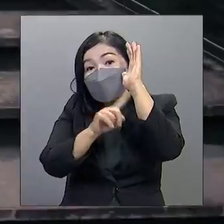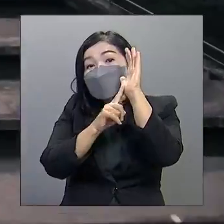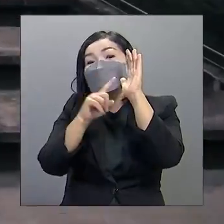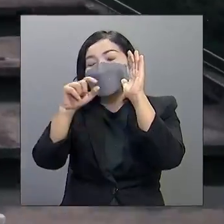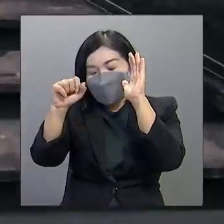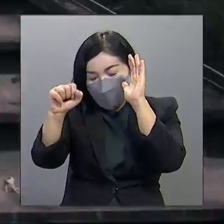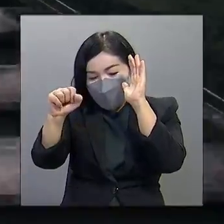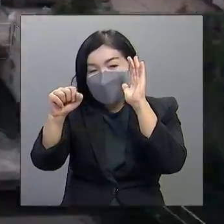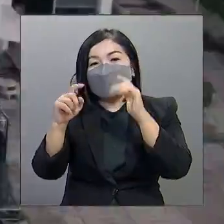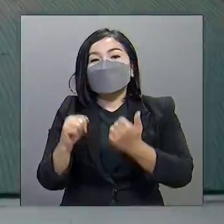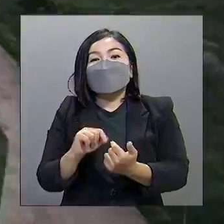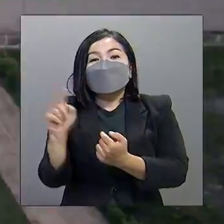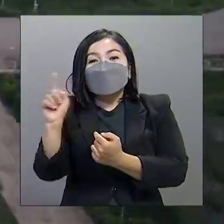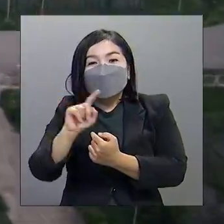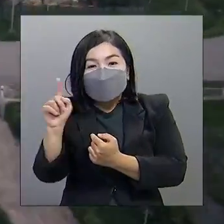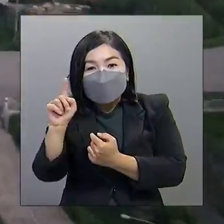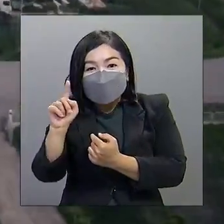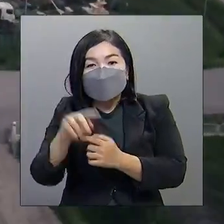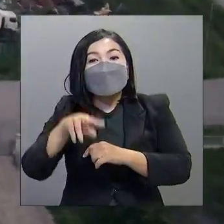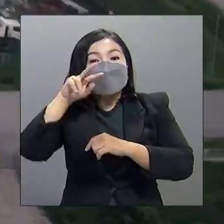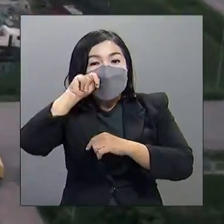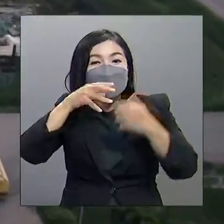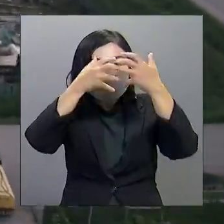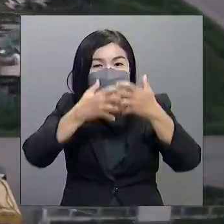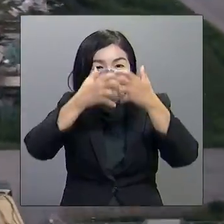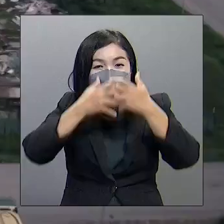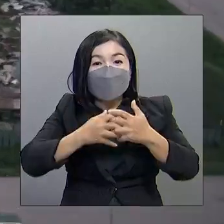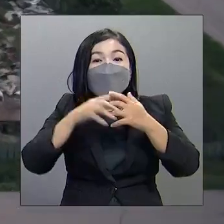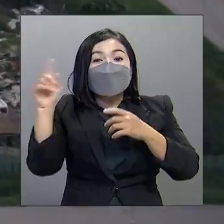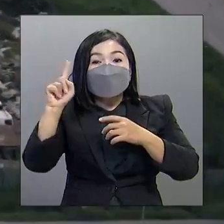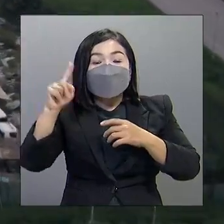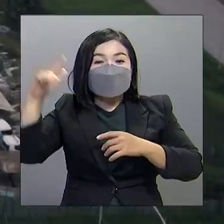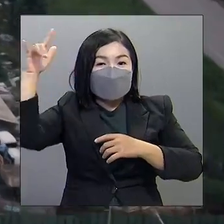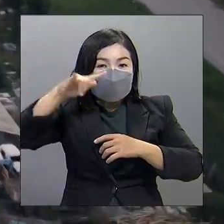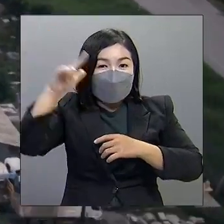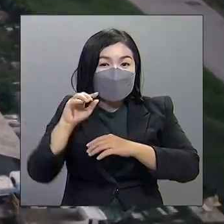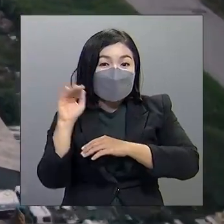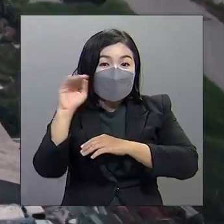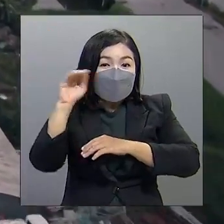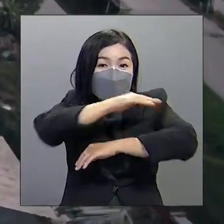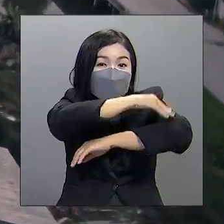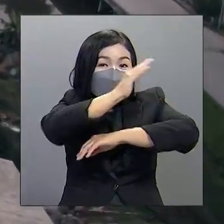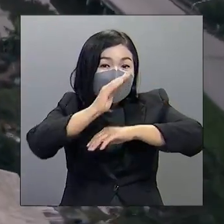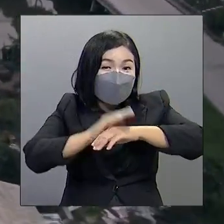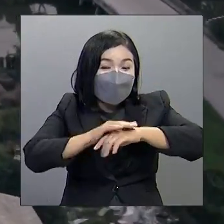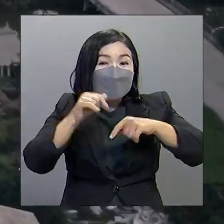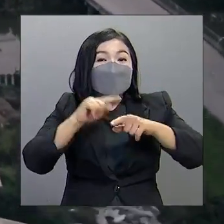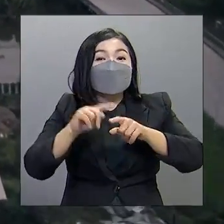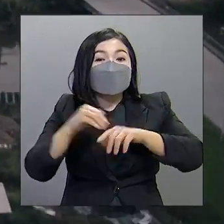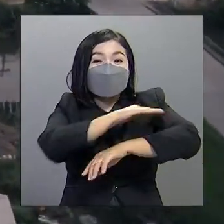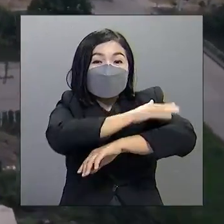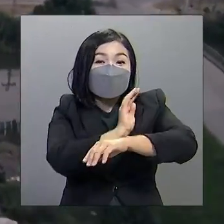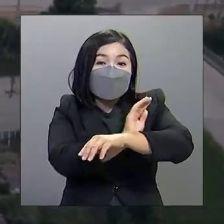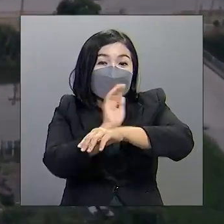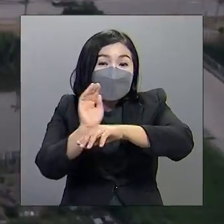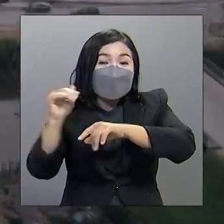การและที่นี่ก็คือสถานีสูบน้ำสุวรรณภูมิซึ่งที่นี่สามารถสูบน้ำออกได้ถึง100ลูกบาศก์เมตรต่อวินา